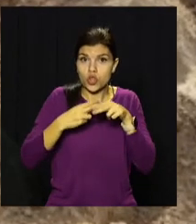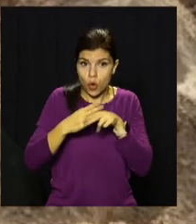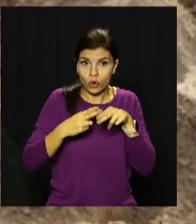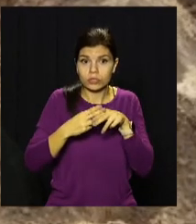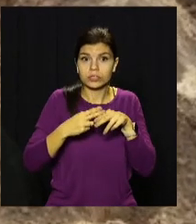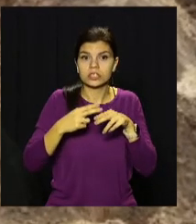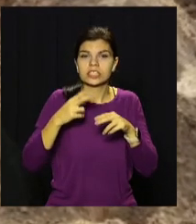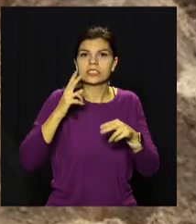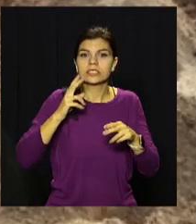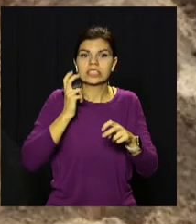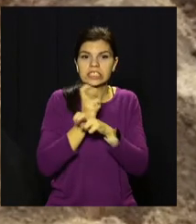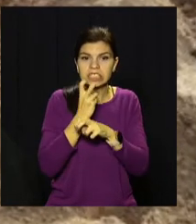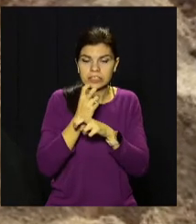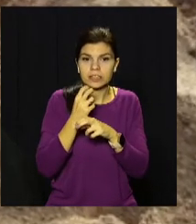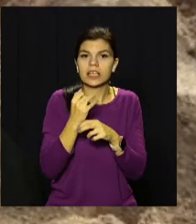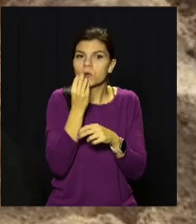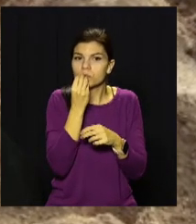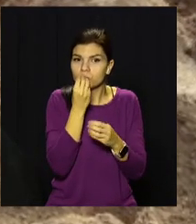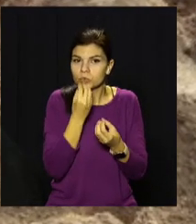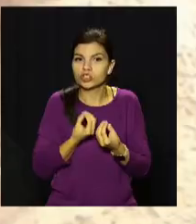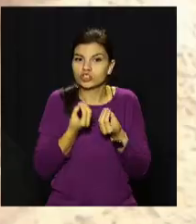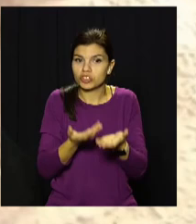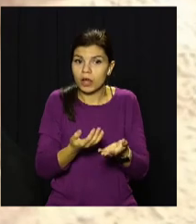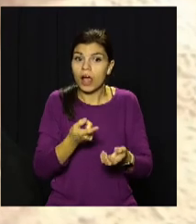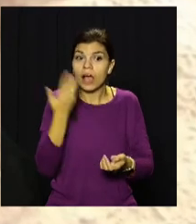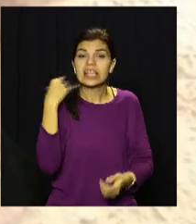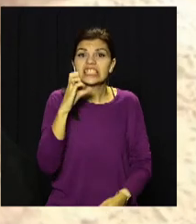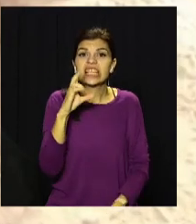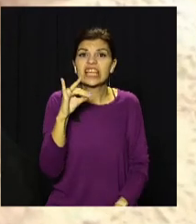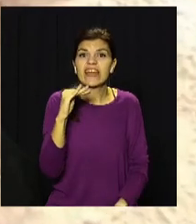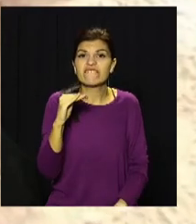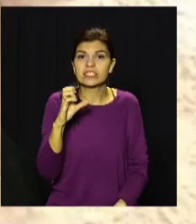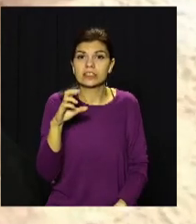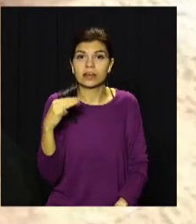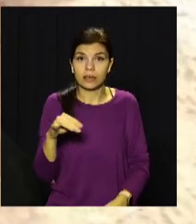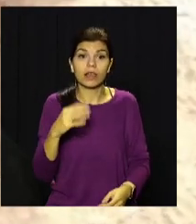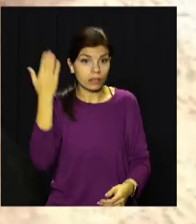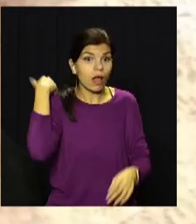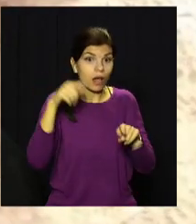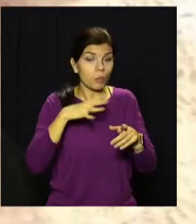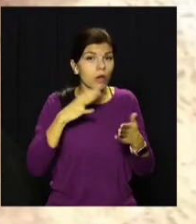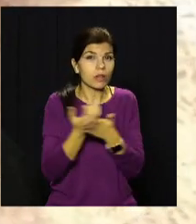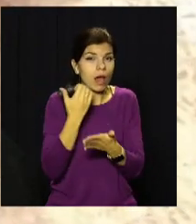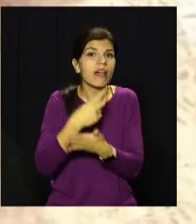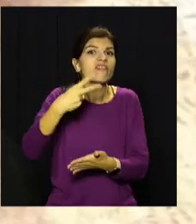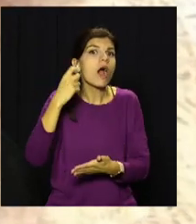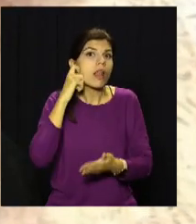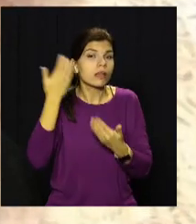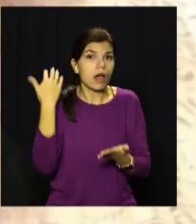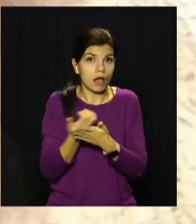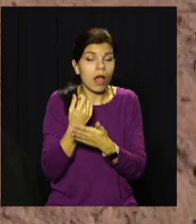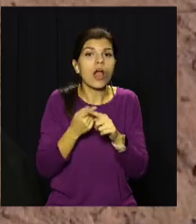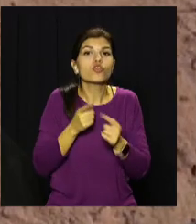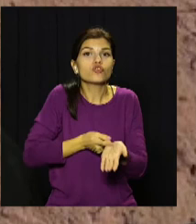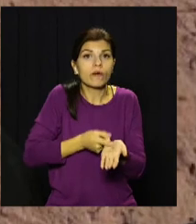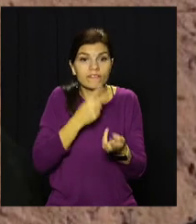кістяним руків'ям та жертовна їжа. Раніше цікаві скіфські поховання знаходили на Хортиці 20 років тому. Це свідчить